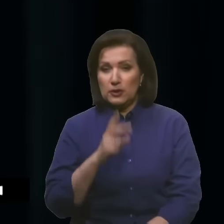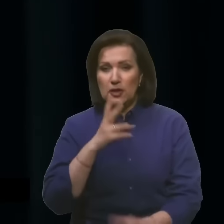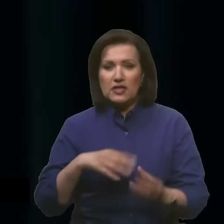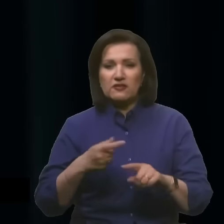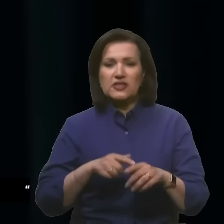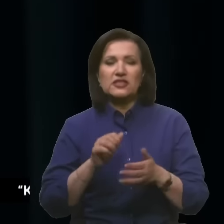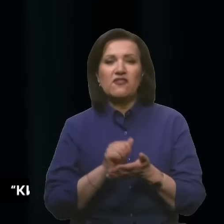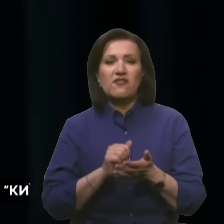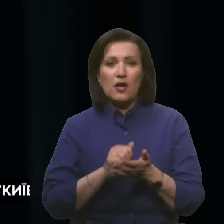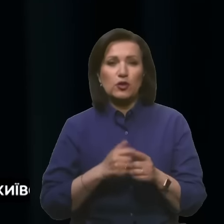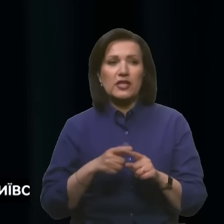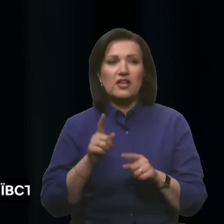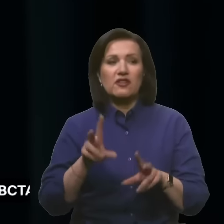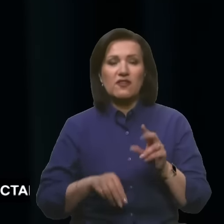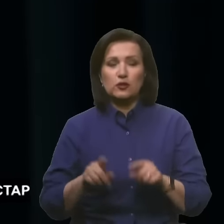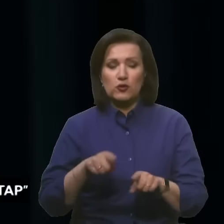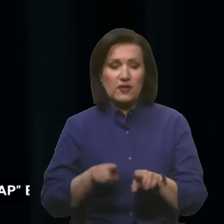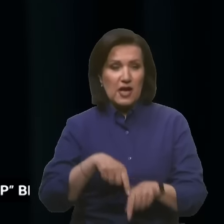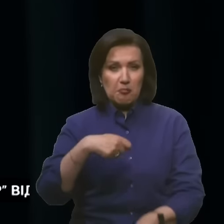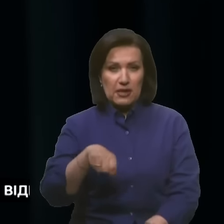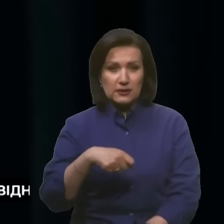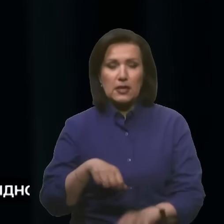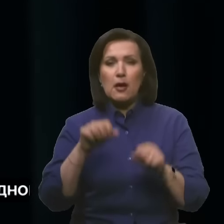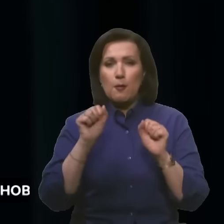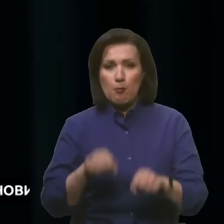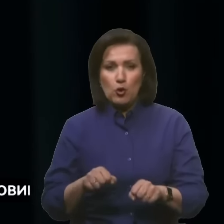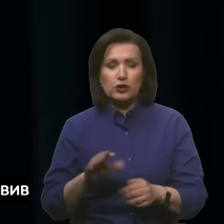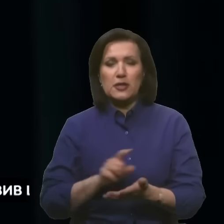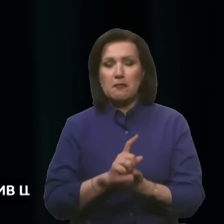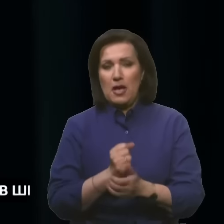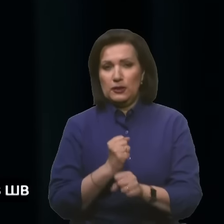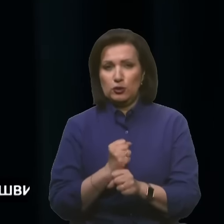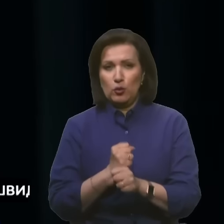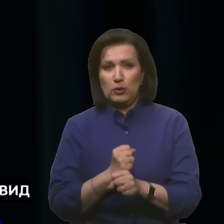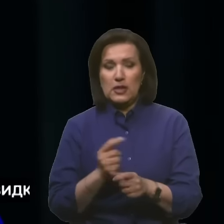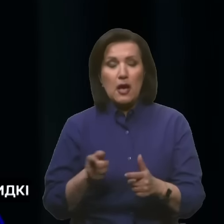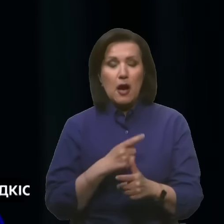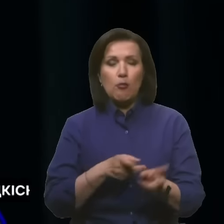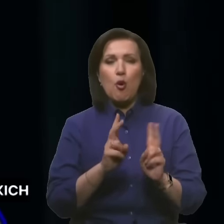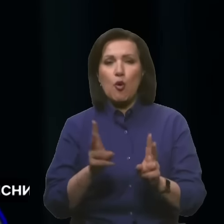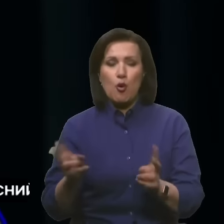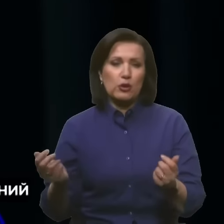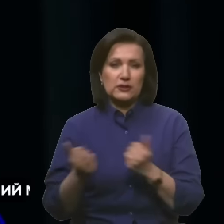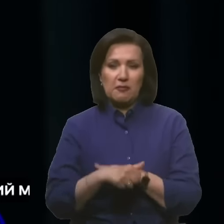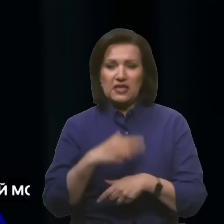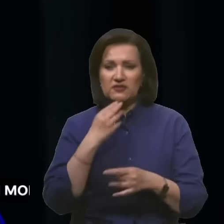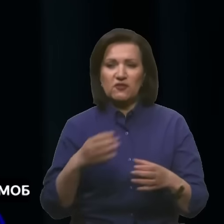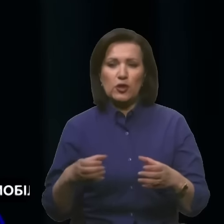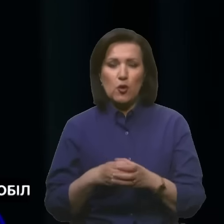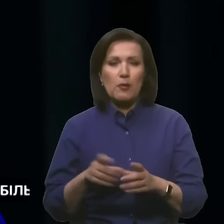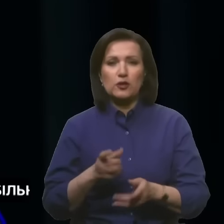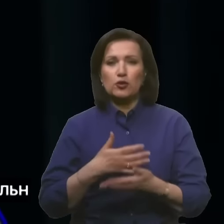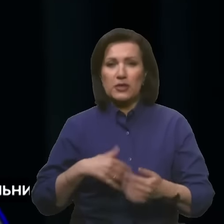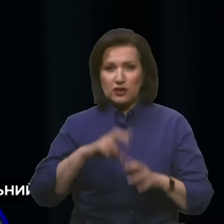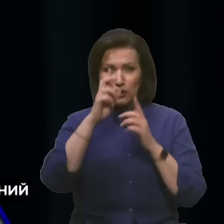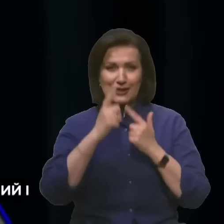ці фактори, як ви вважаєте, що ви як президент можете і маєте зробити, або кого замінити в своїй команді для того, щоб